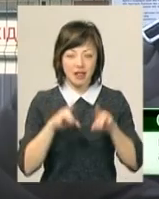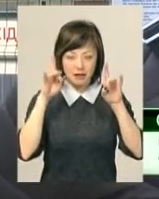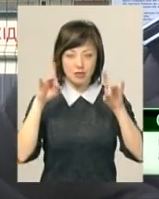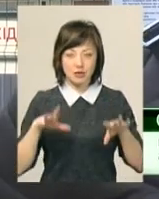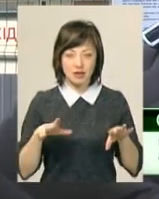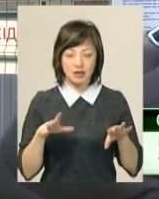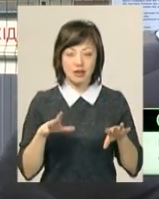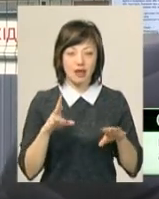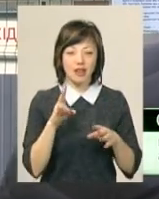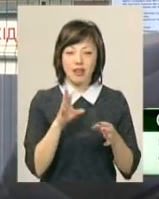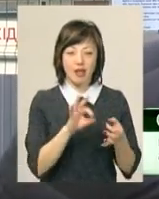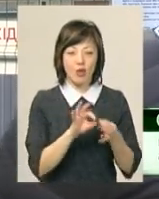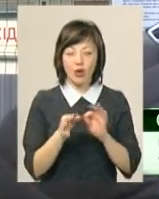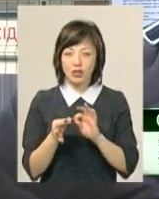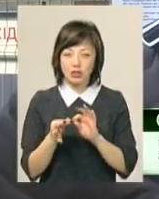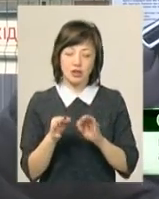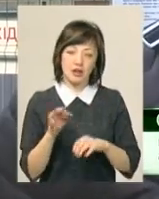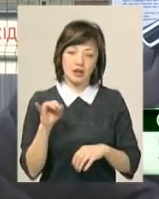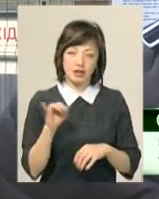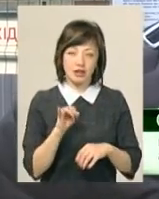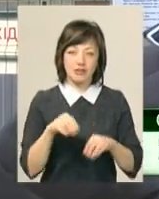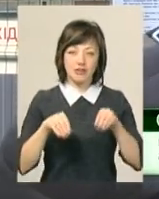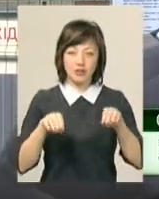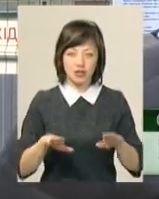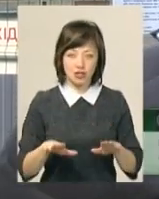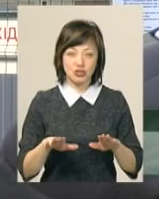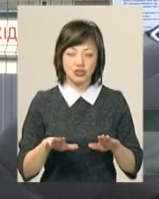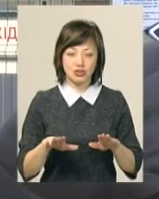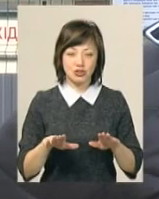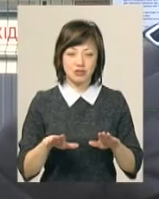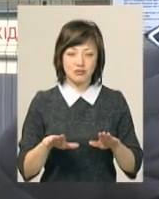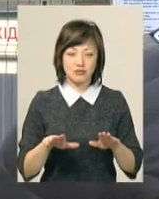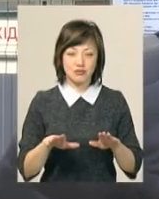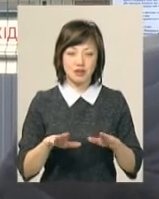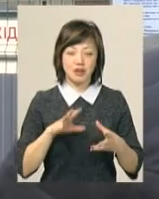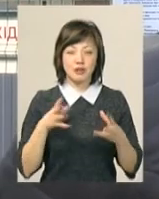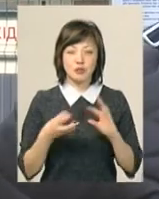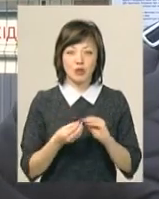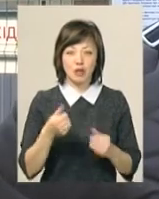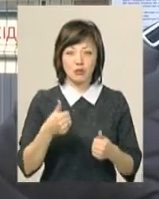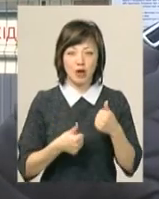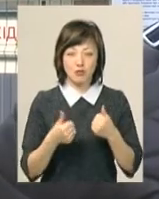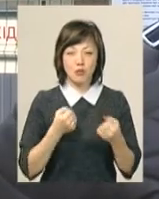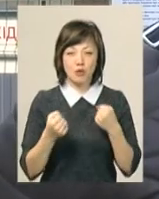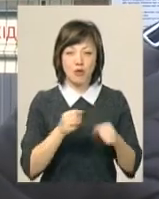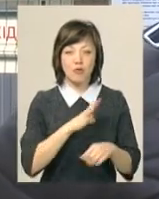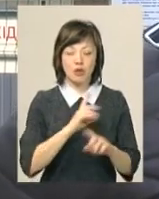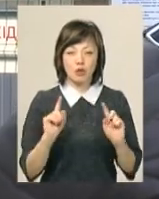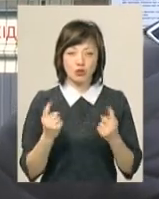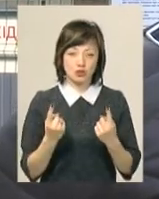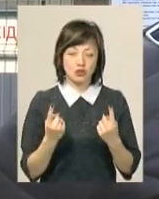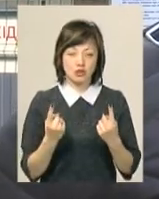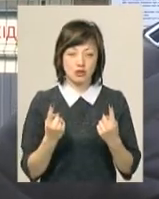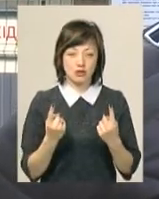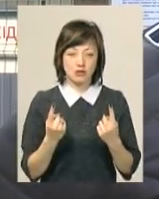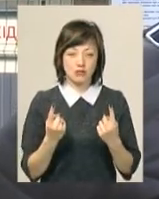нелогічна, грубо говоря, і вирішила результат матчу. Боротьба була дуже така,